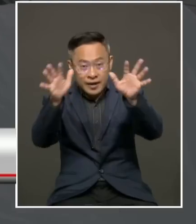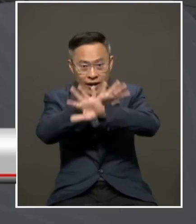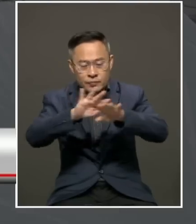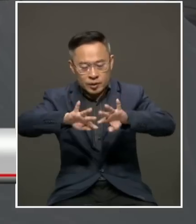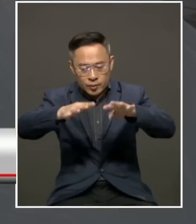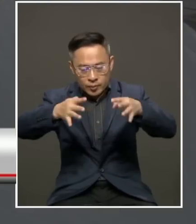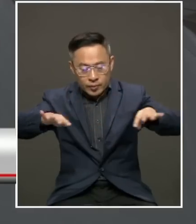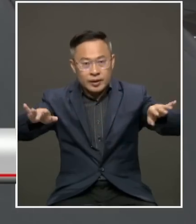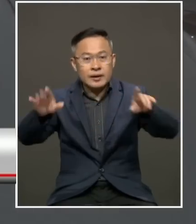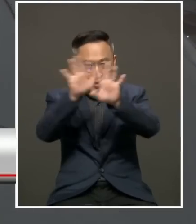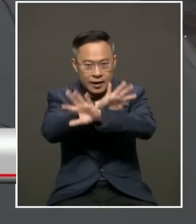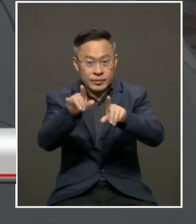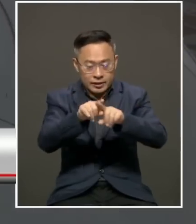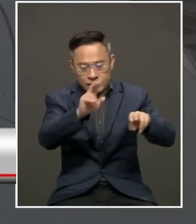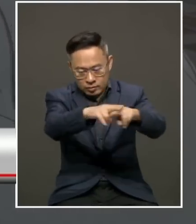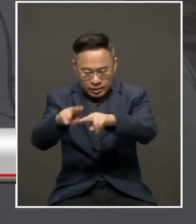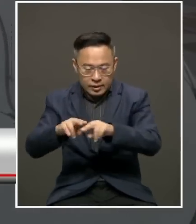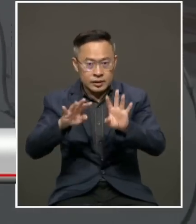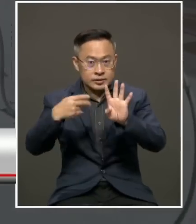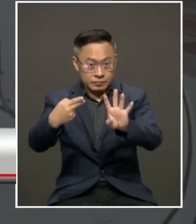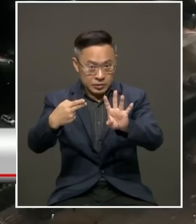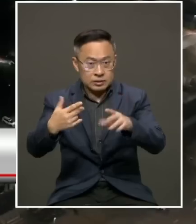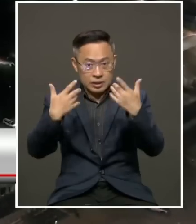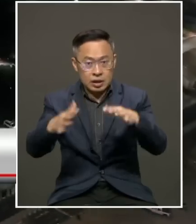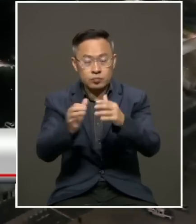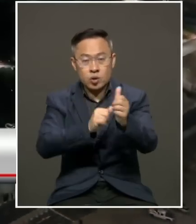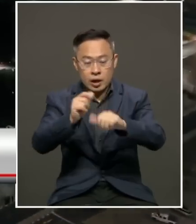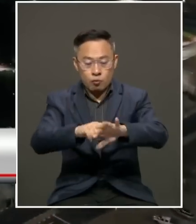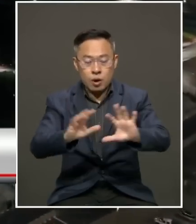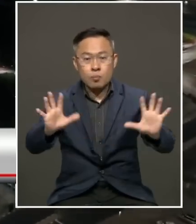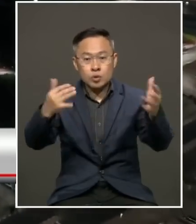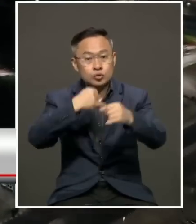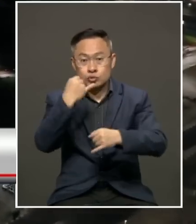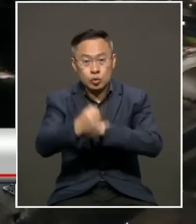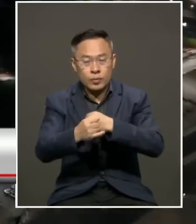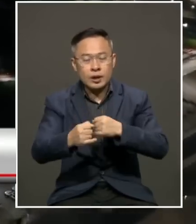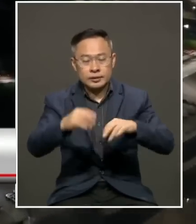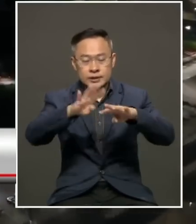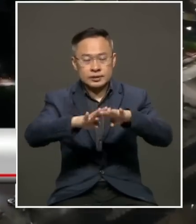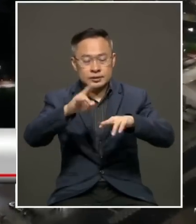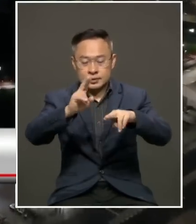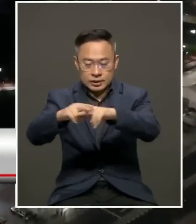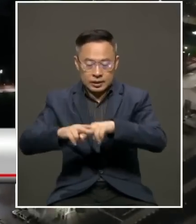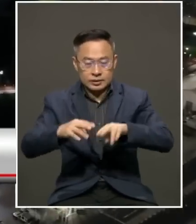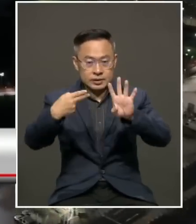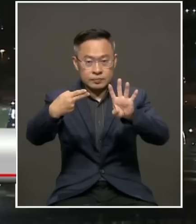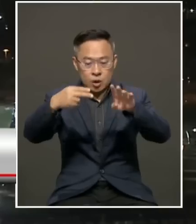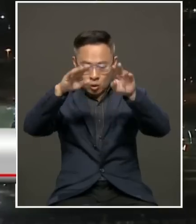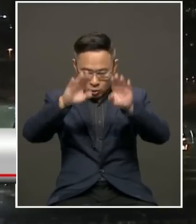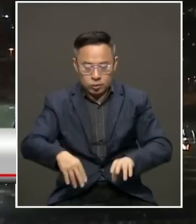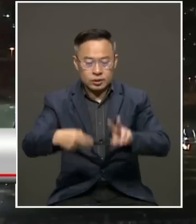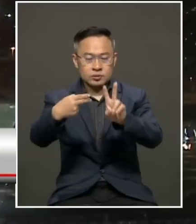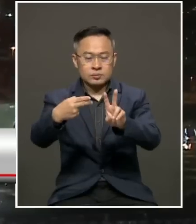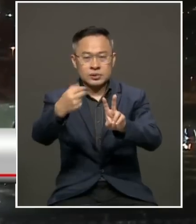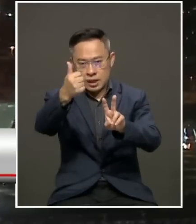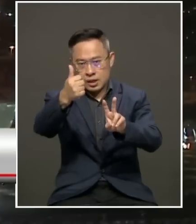เช่นเดียวกันแล้วก็จะคล้ายๆกับสนามอื่นๆก็คือหลังจากจบการแข่งขันก็จะลดความจุของสนามเหลือ20,000